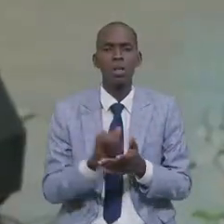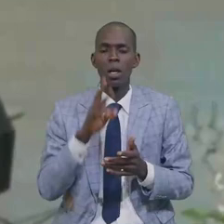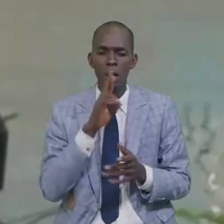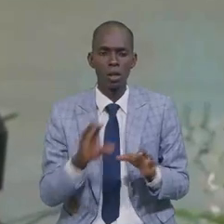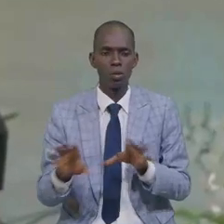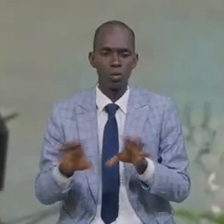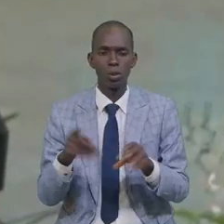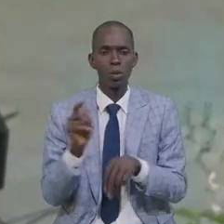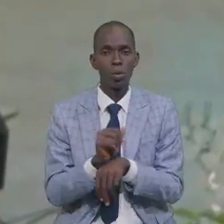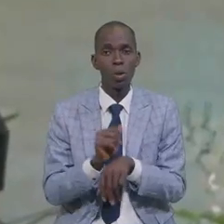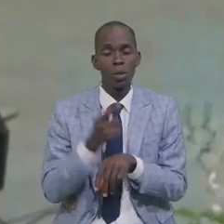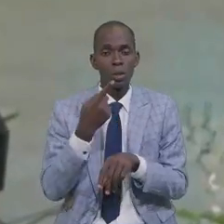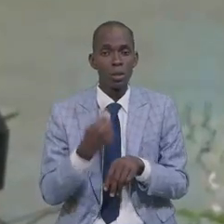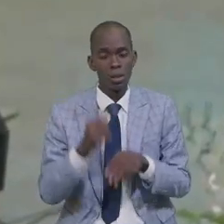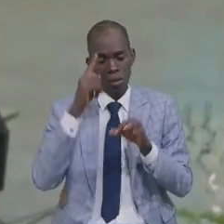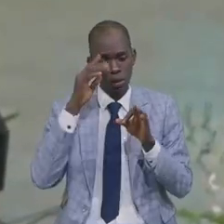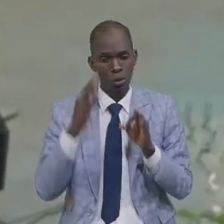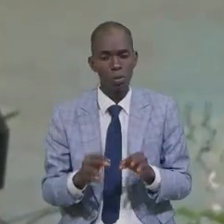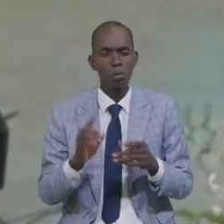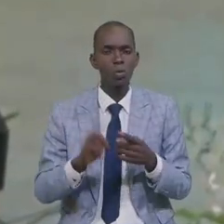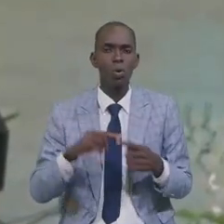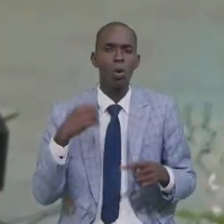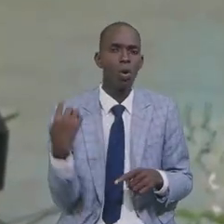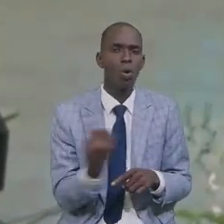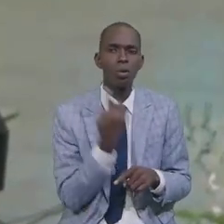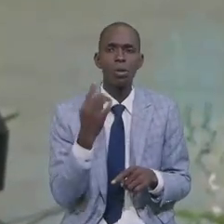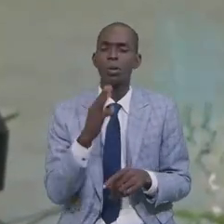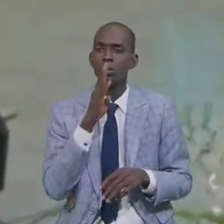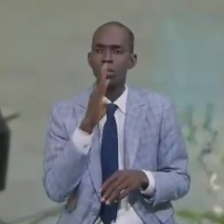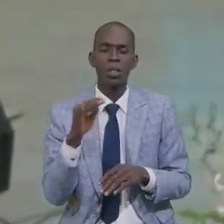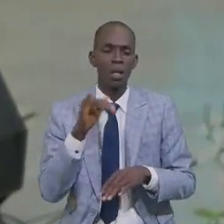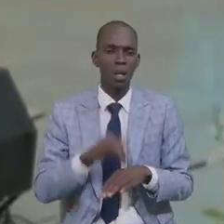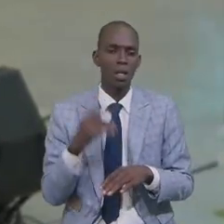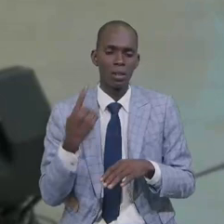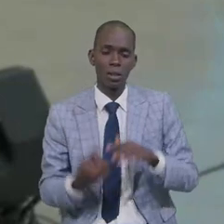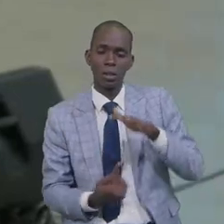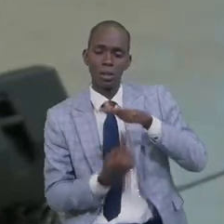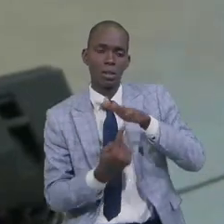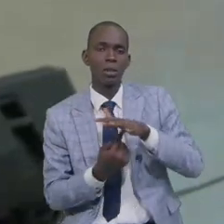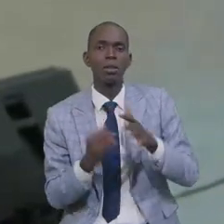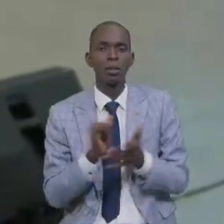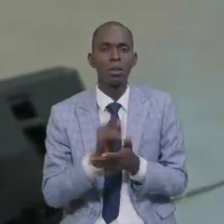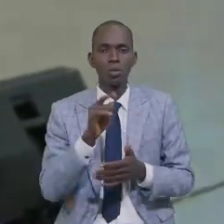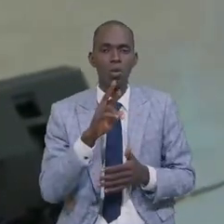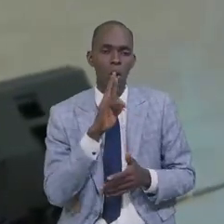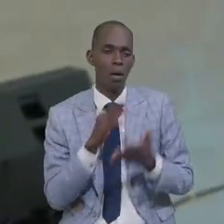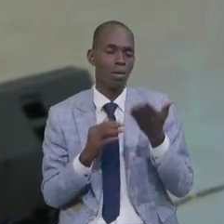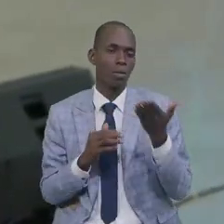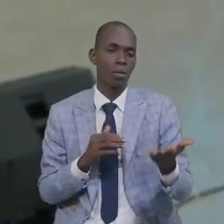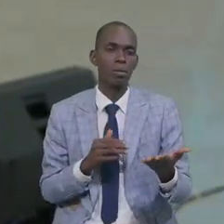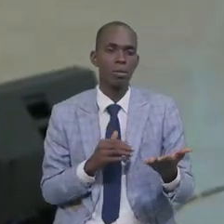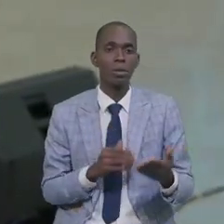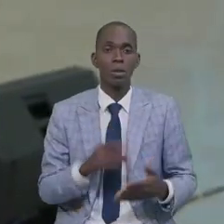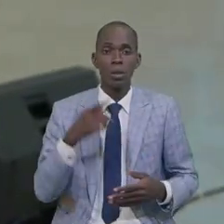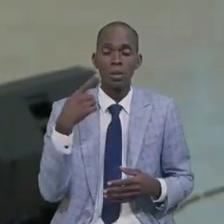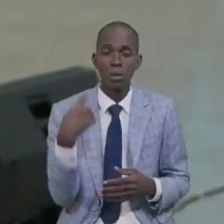ceux-là qui font le travail, la décision d'être toujours en train donc en tête de liste, en